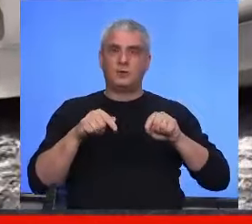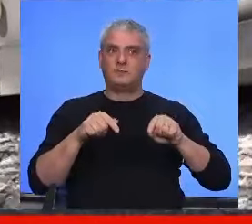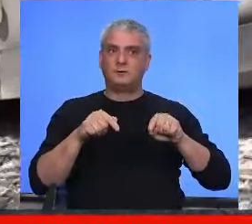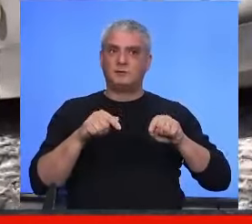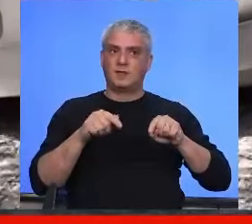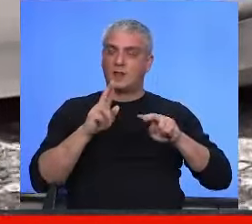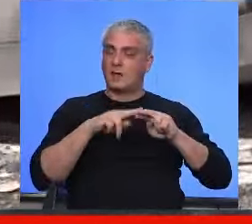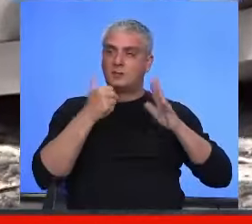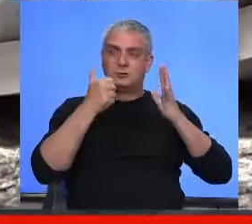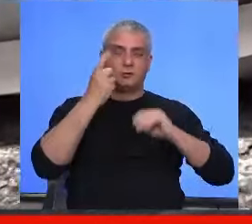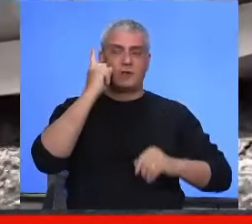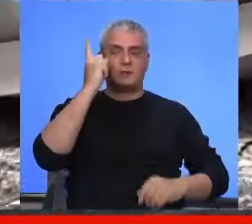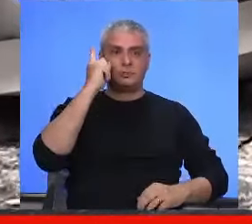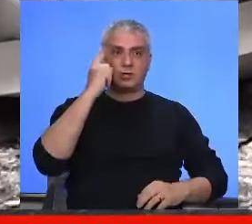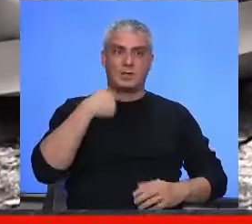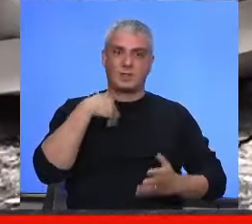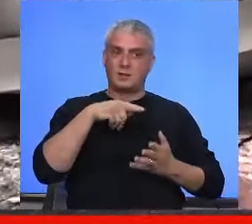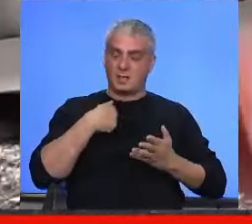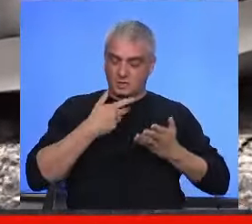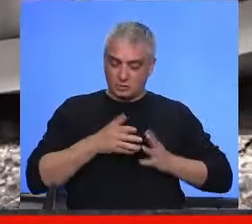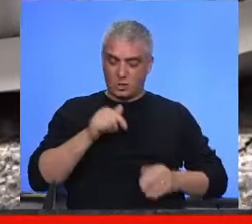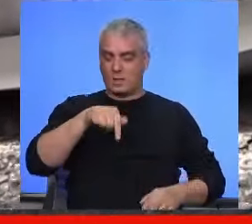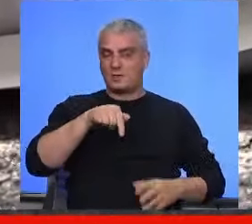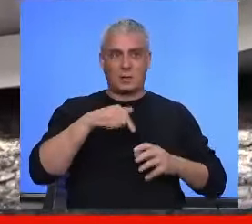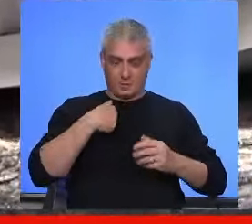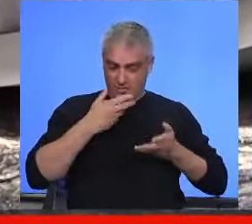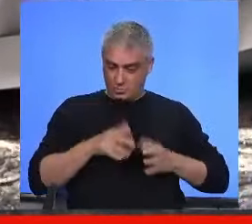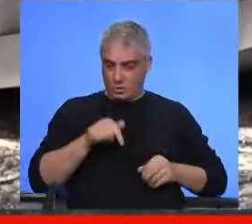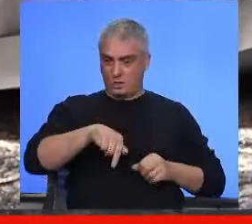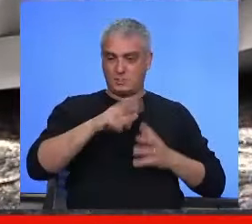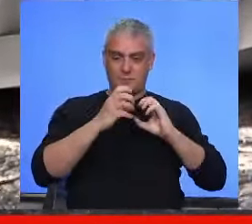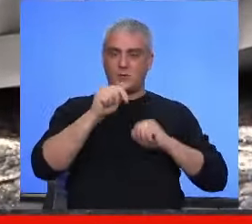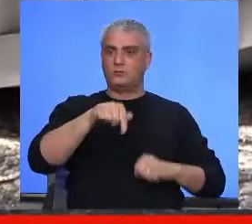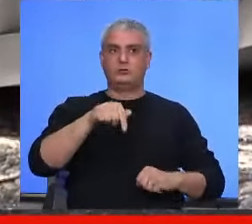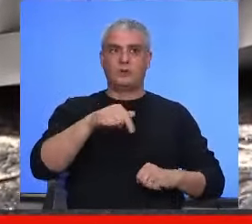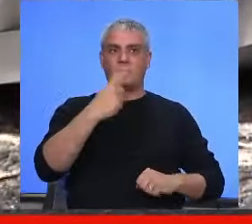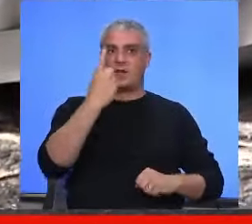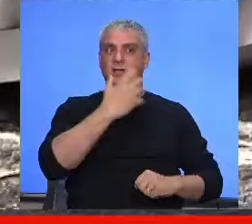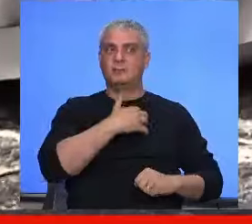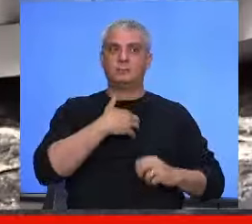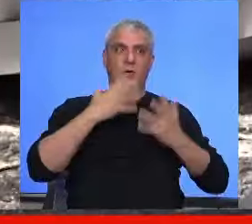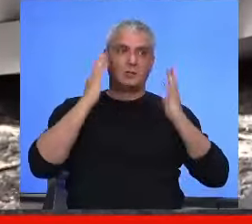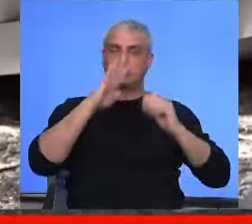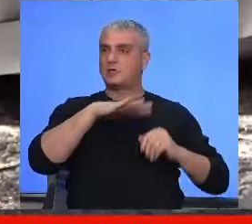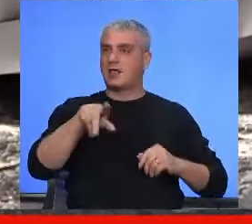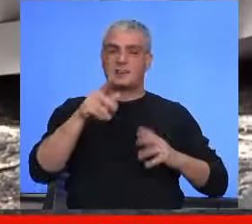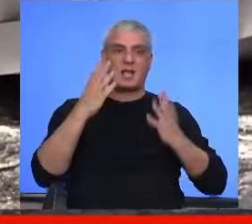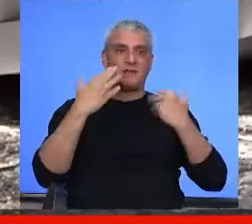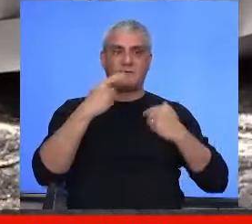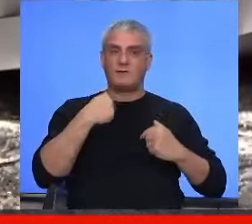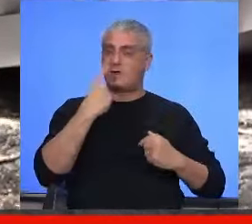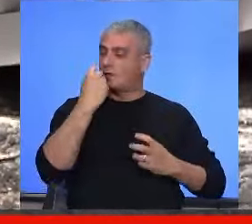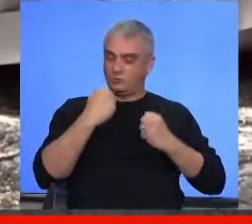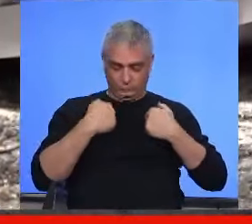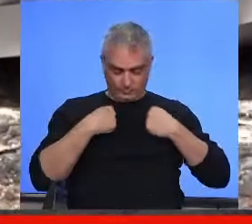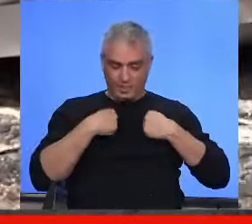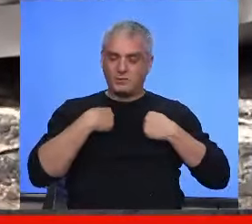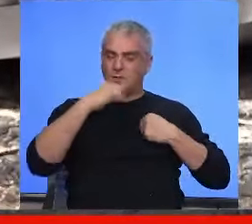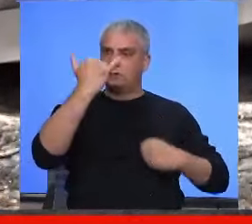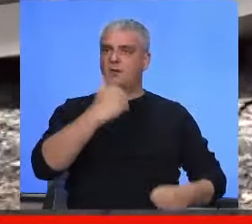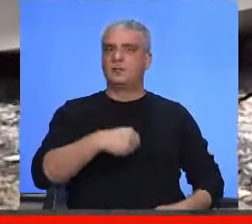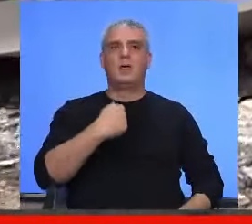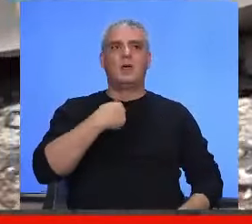אחרי 61 שנה באביבים, יליד מושב, נולדתי באביבים. אחד מפצועי אסון ילדי אביבים, הקשים, אני, כן.